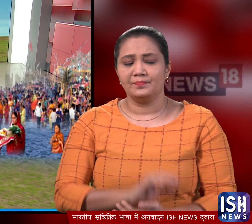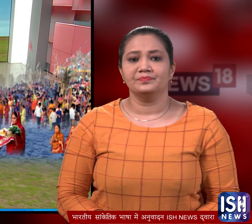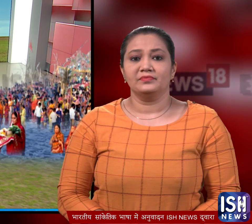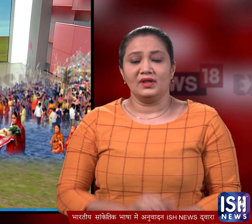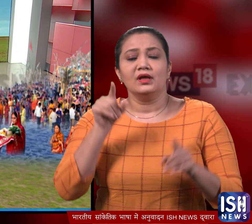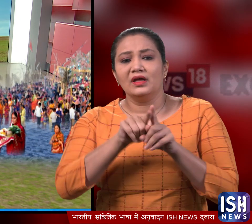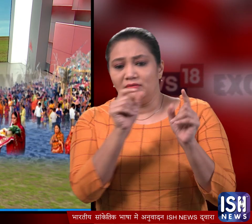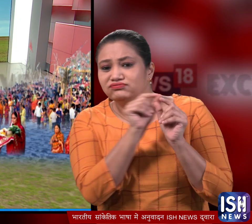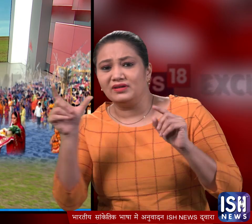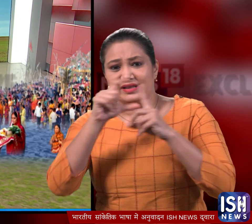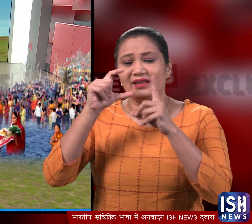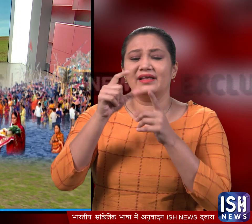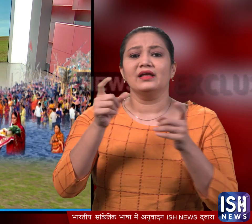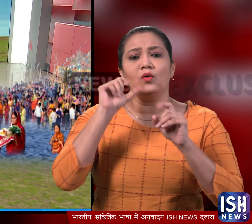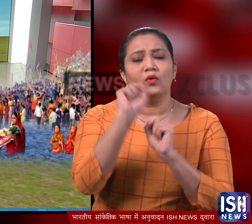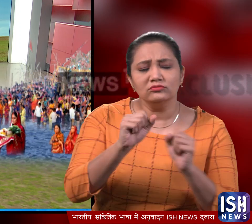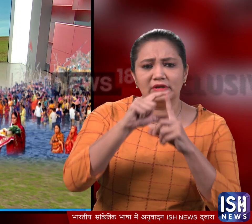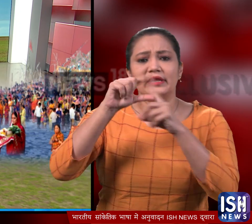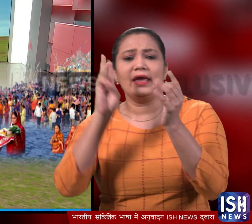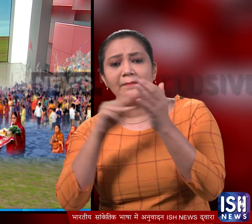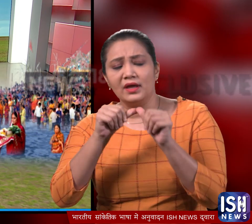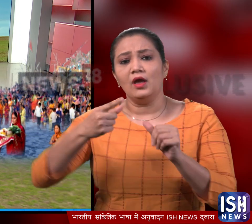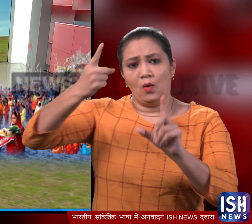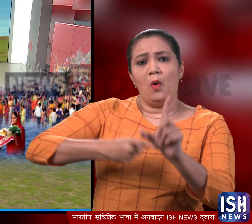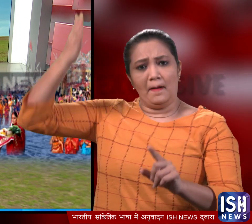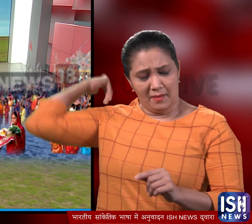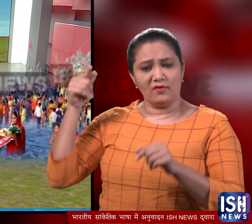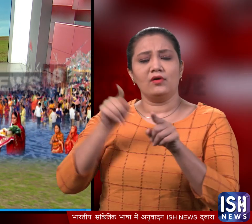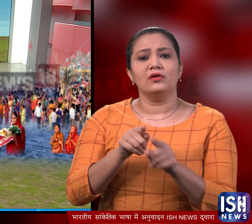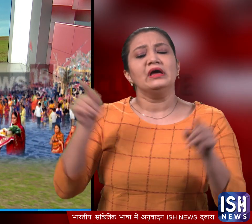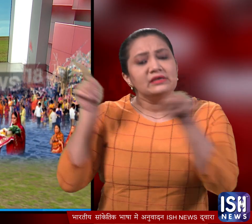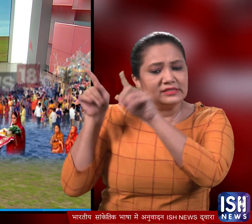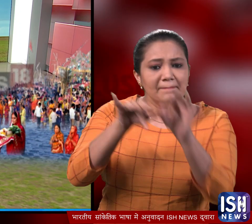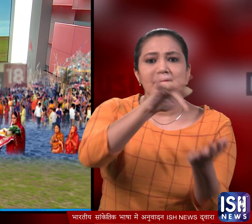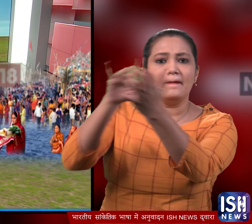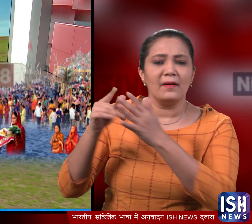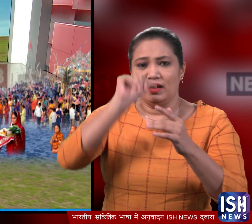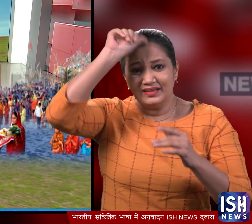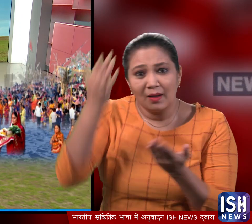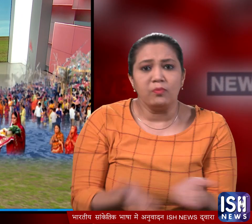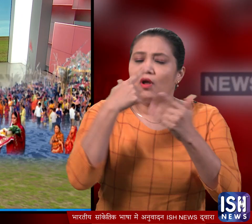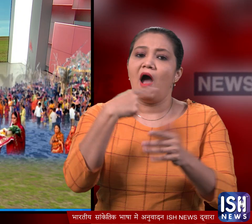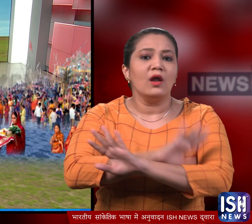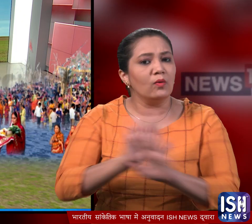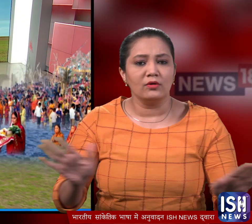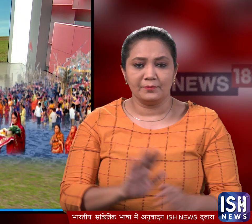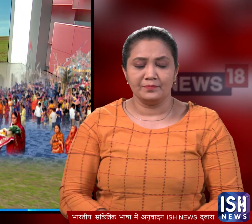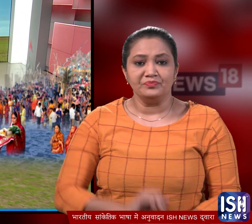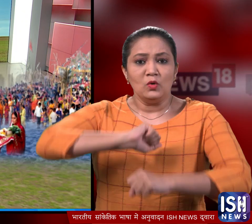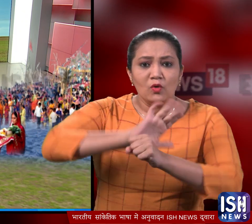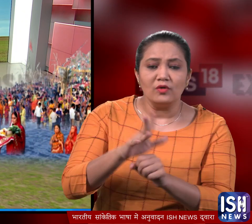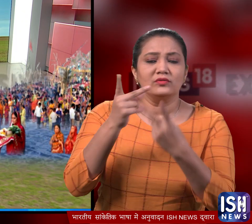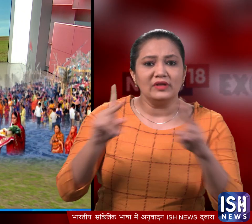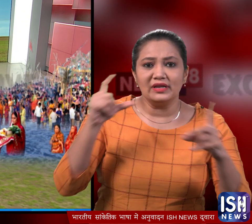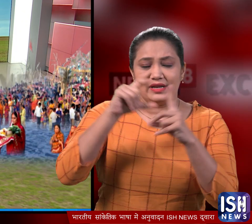दिल्ली डिजास्टर मैनेजमेंट अथॉरिटी ने पिछले साल की तरह इस साल भी सार्वजनिक जगहों पर छठ मनाने पर बैन लगा दिया। कोरोना संकट